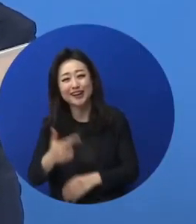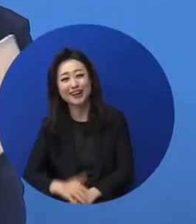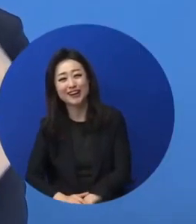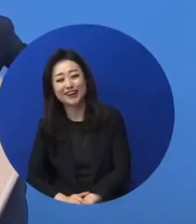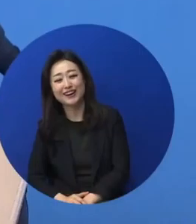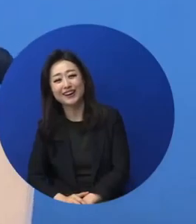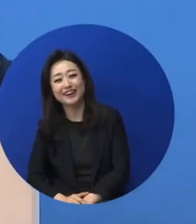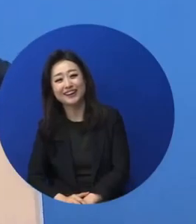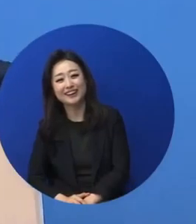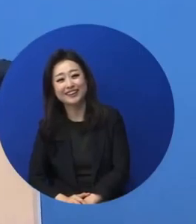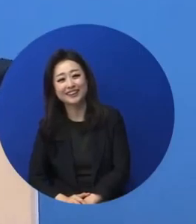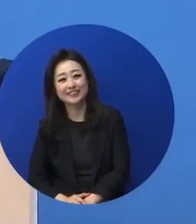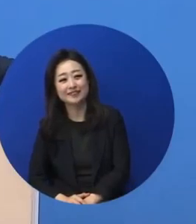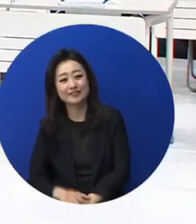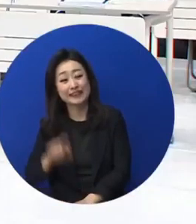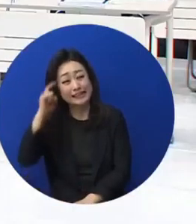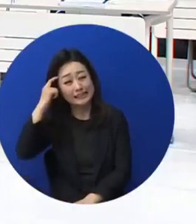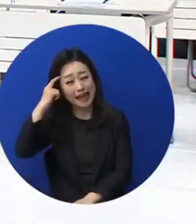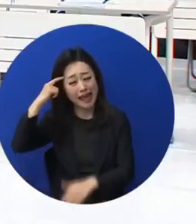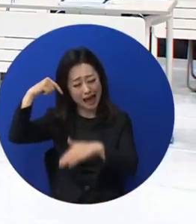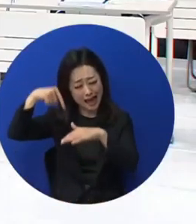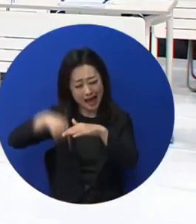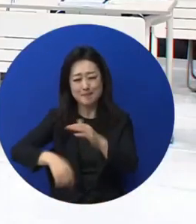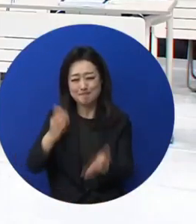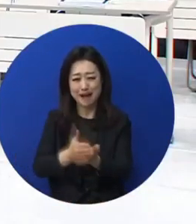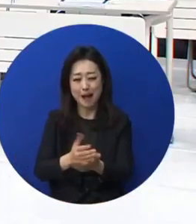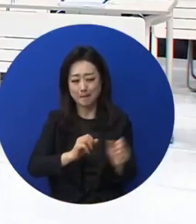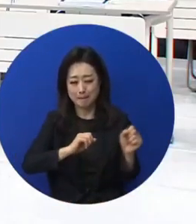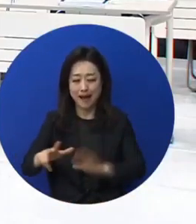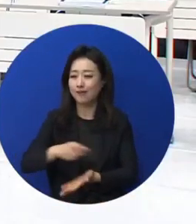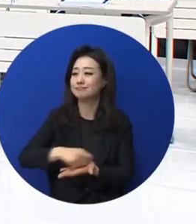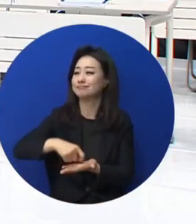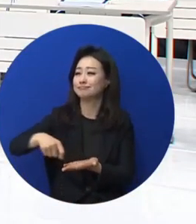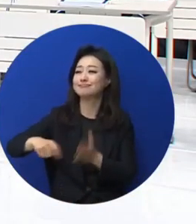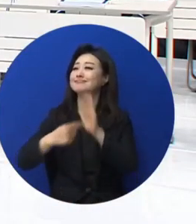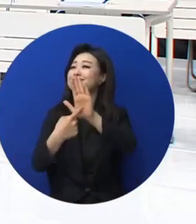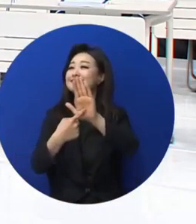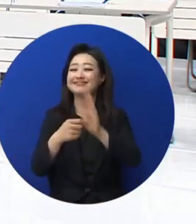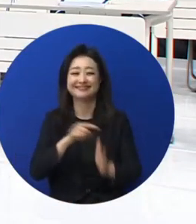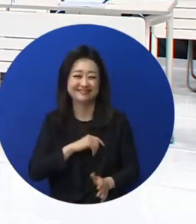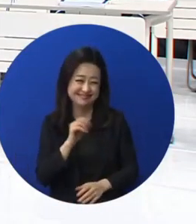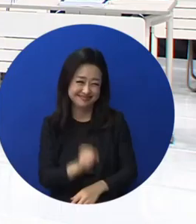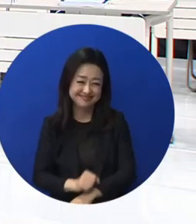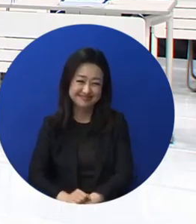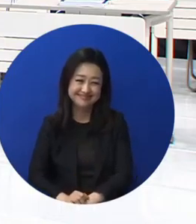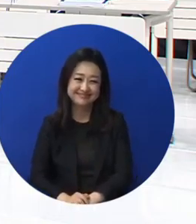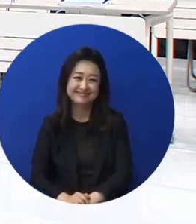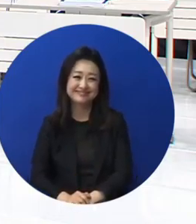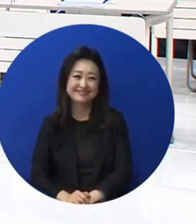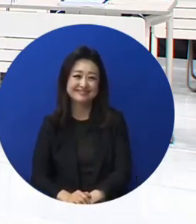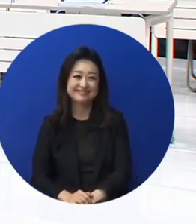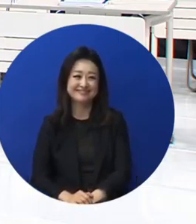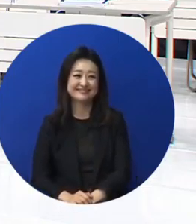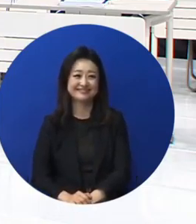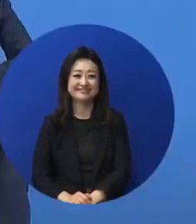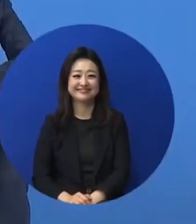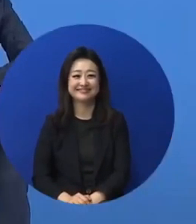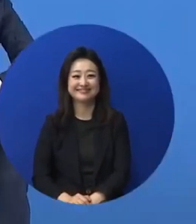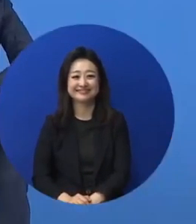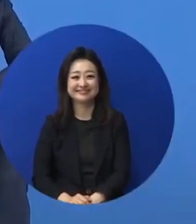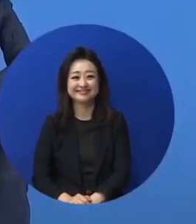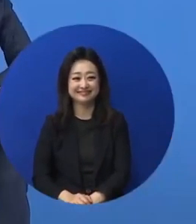네. 근데 이런 질문은 생각을 오래 하면 안 되더라고요. 그냥 바로 나와야 그냥 쉽게 쓸 수 있는 답이 나와야 되는데